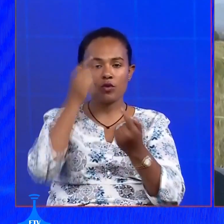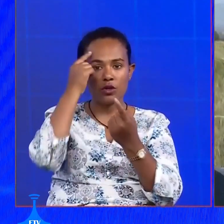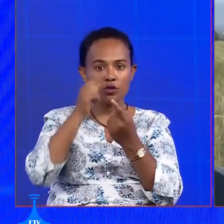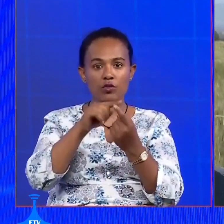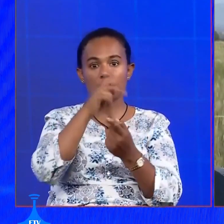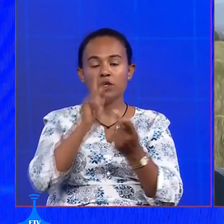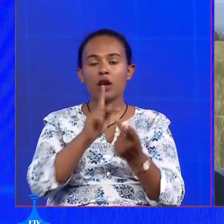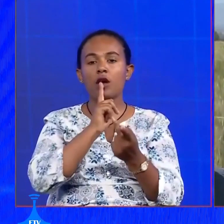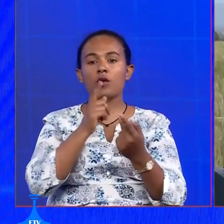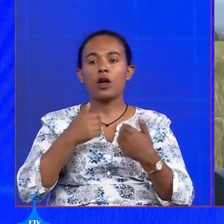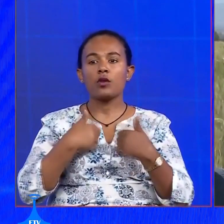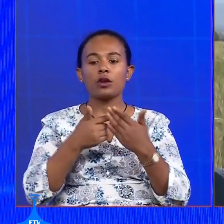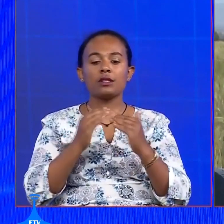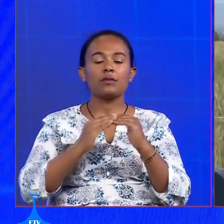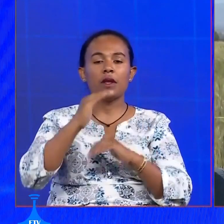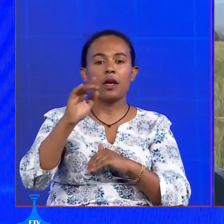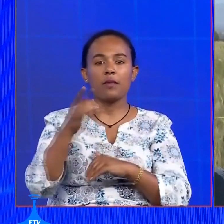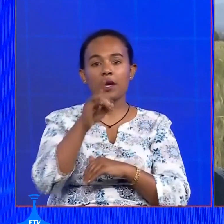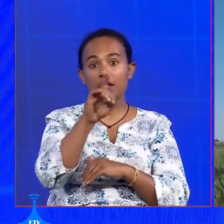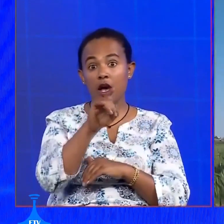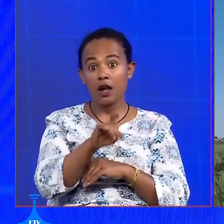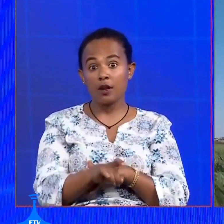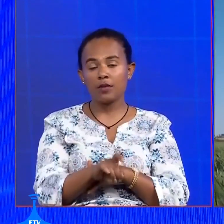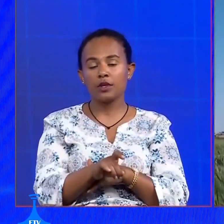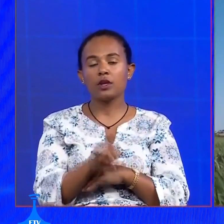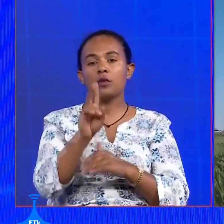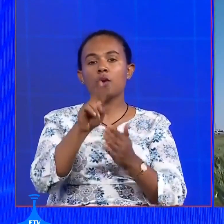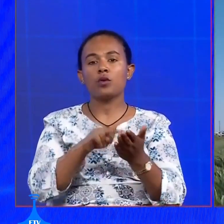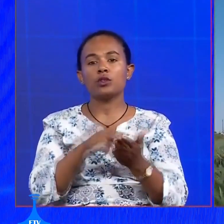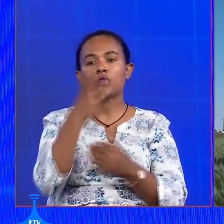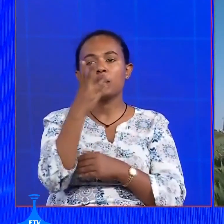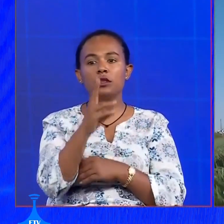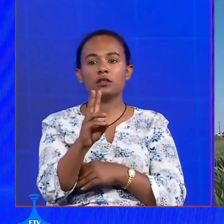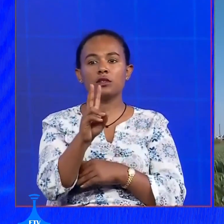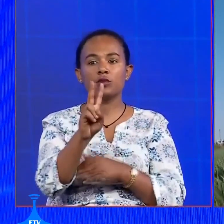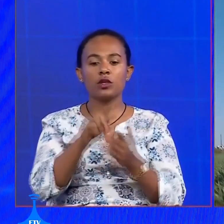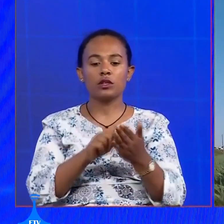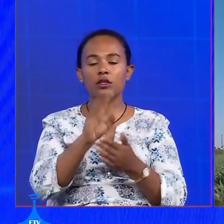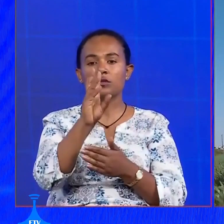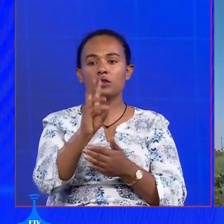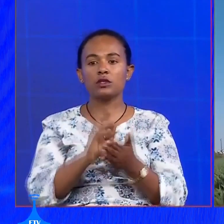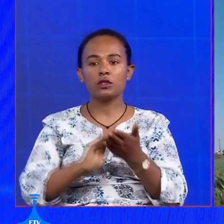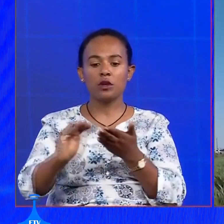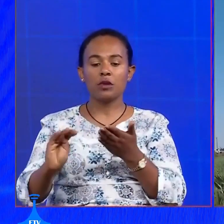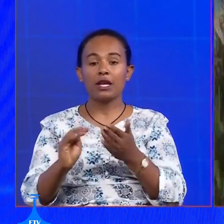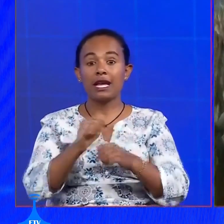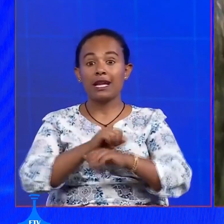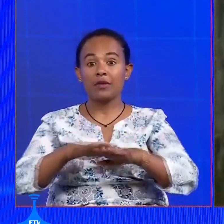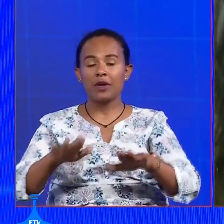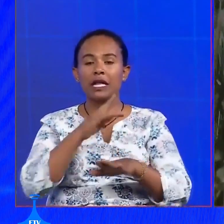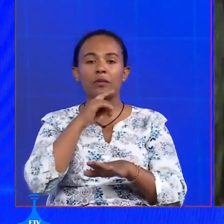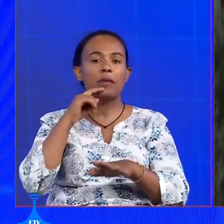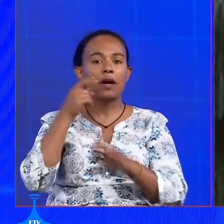ያለው ከዛ በላይ የሚሄዳል የሚል እምነት ነው ያለኝ በ2016 2.6 ሚሊዮን ሄክታር መሬት